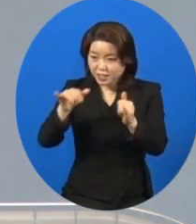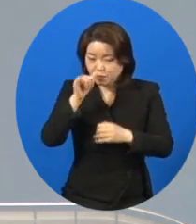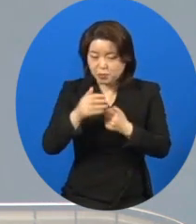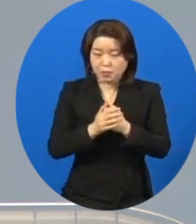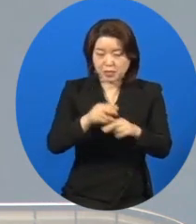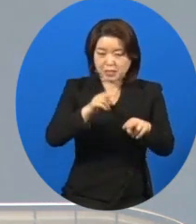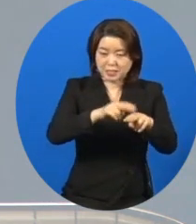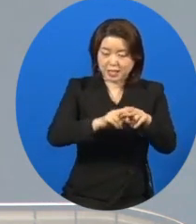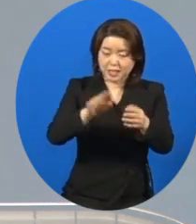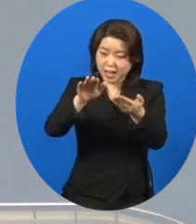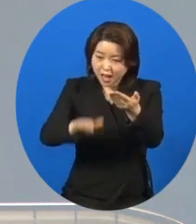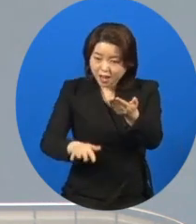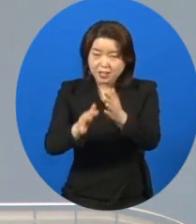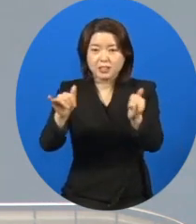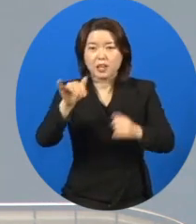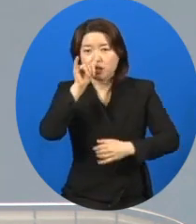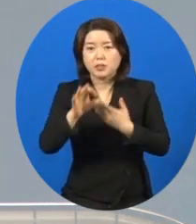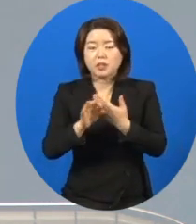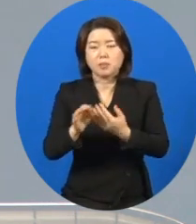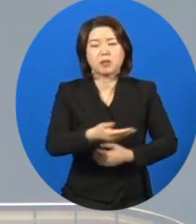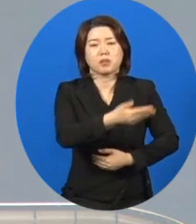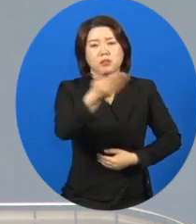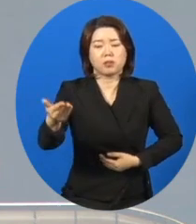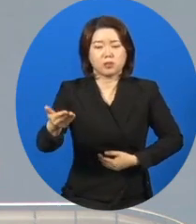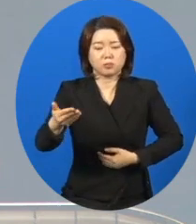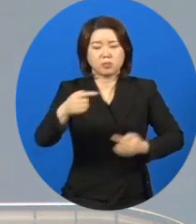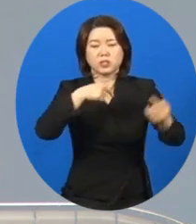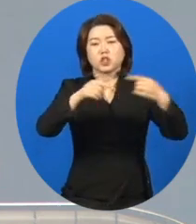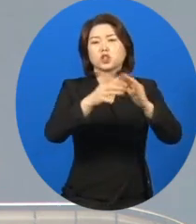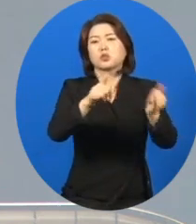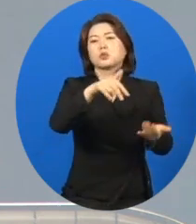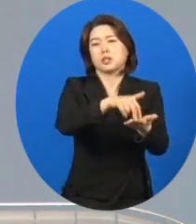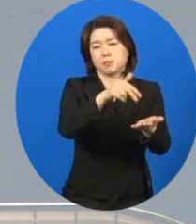더 아래 사람이 있다면 여러분은 지도자죠.